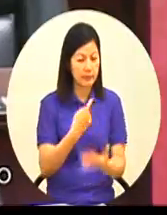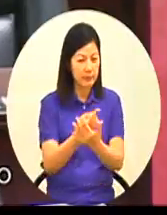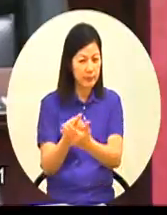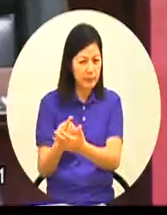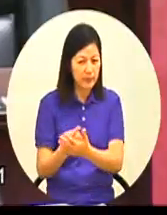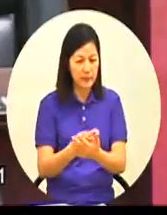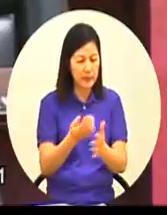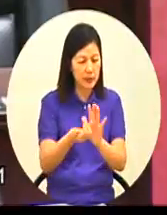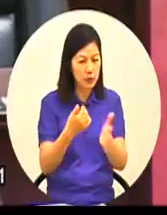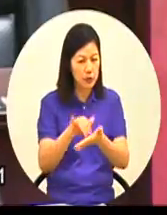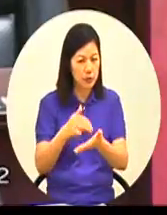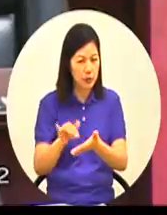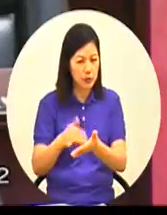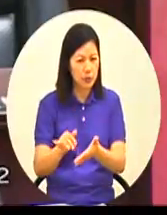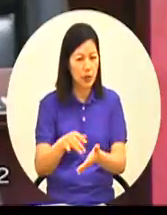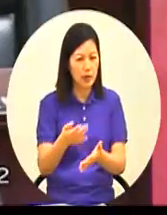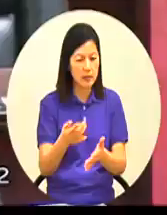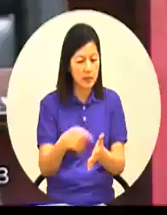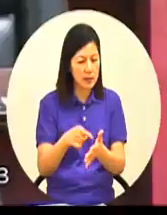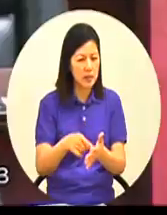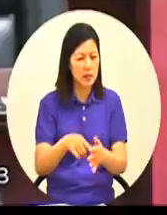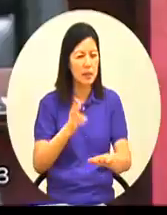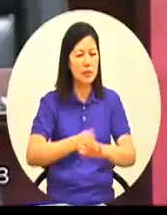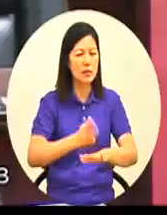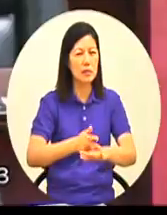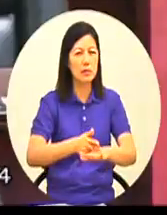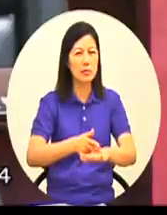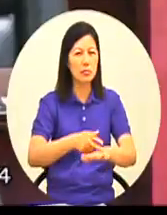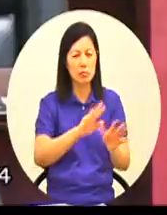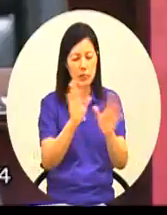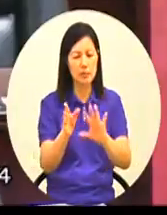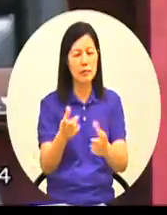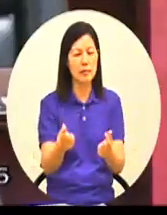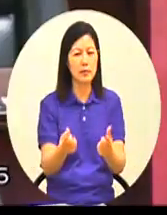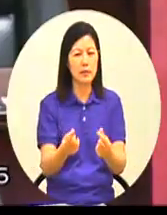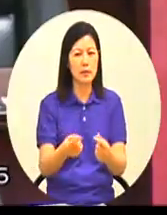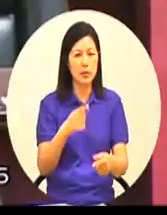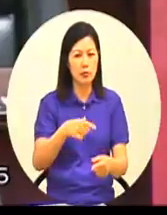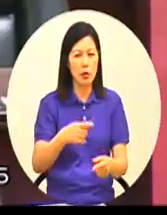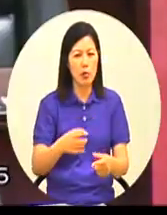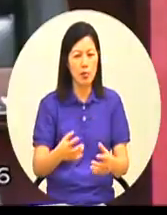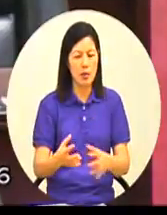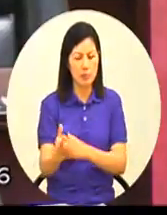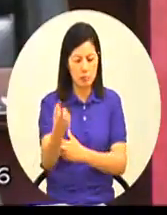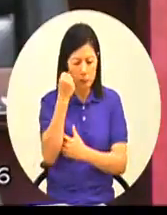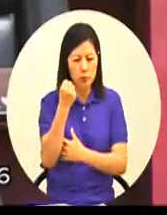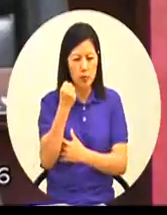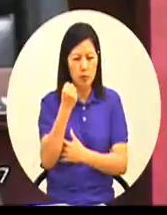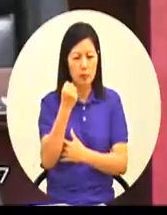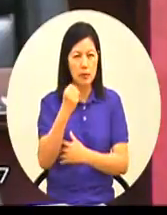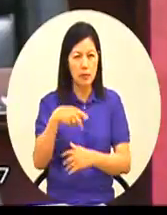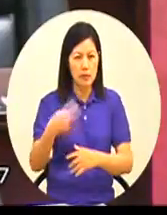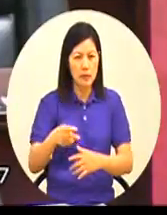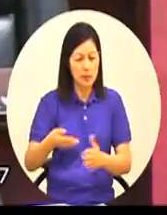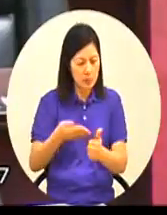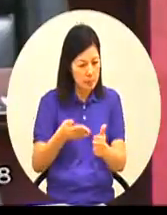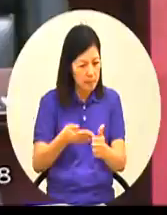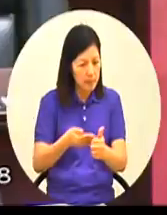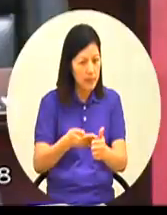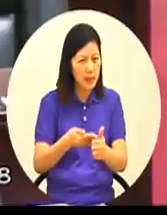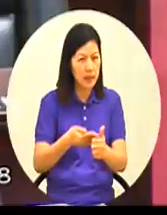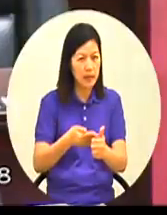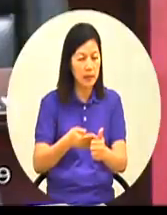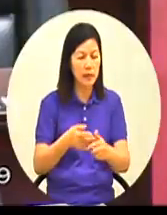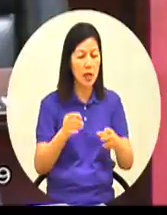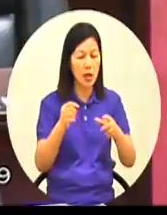的预算只是一种手段，我们最重要的是要 empower， 我们要去培力，不只是培力我们的公